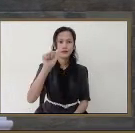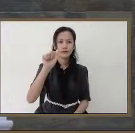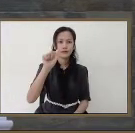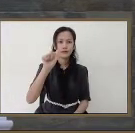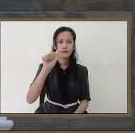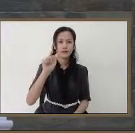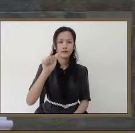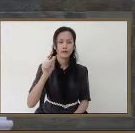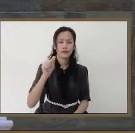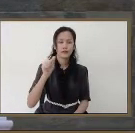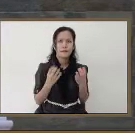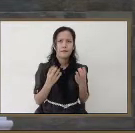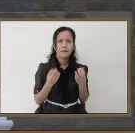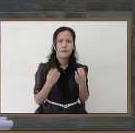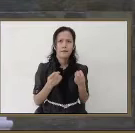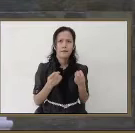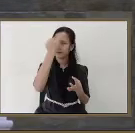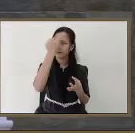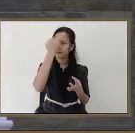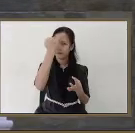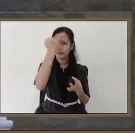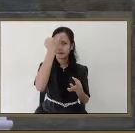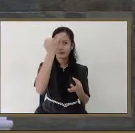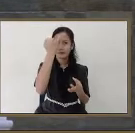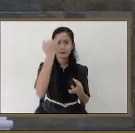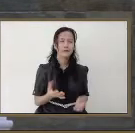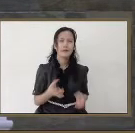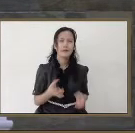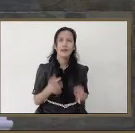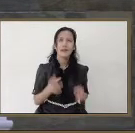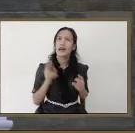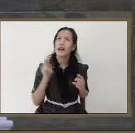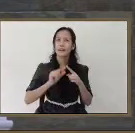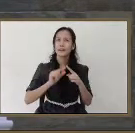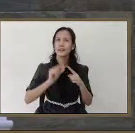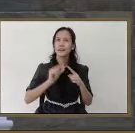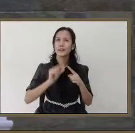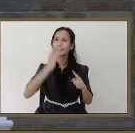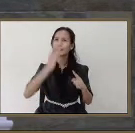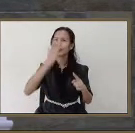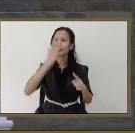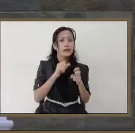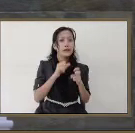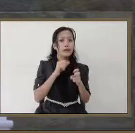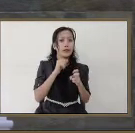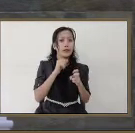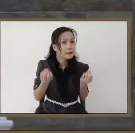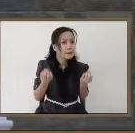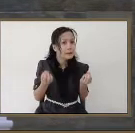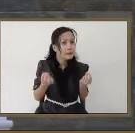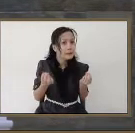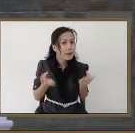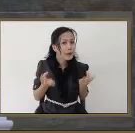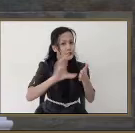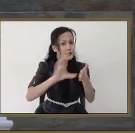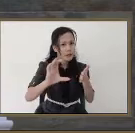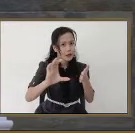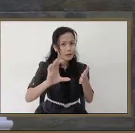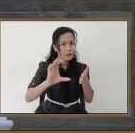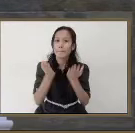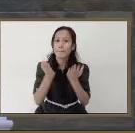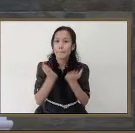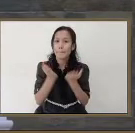hindi ganon karamihan ang chapters ng book of Ezra. Kung titingnan po natin, ang Ezra po ay